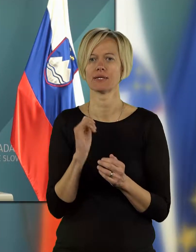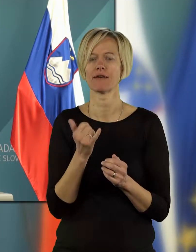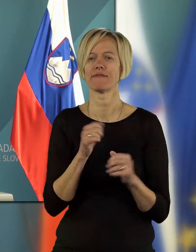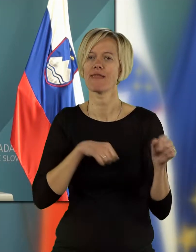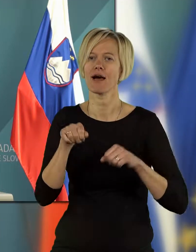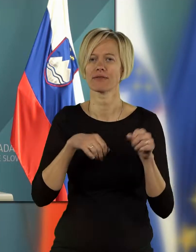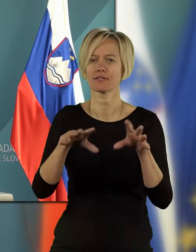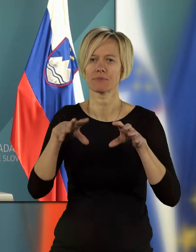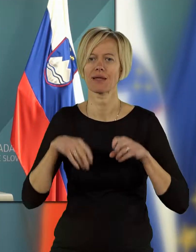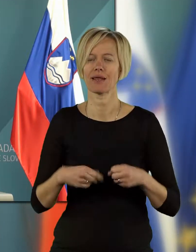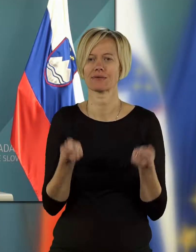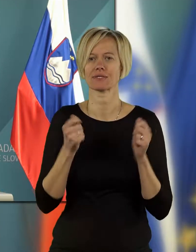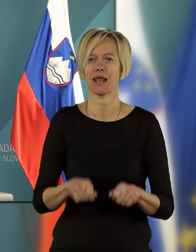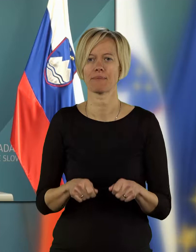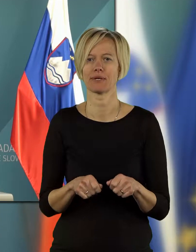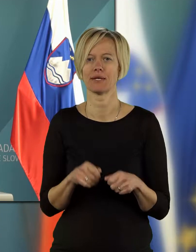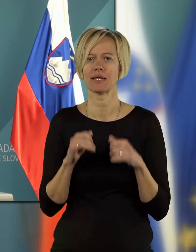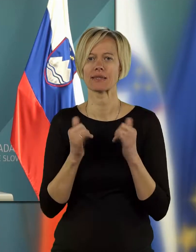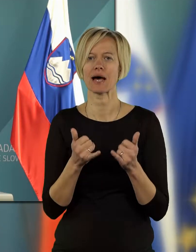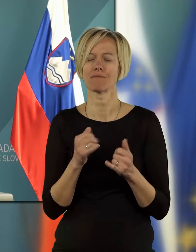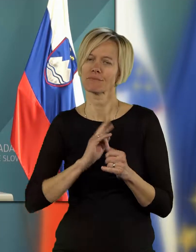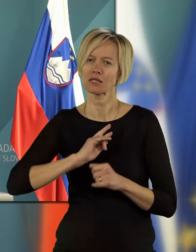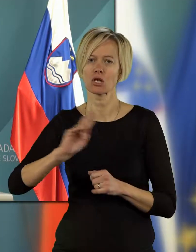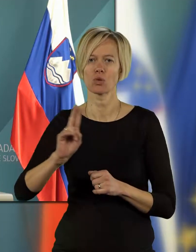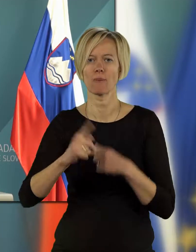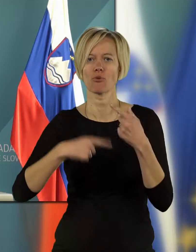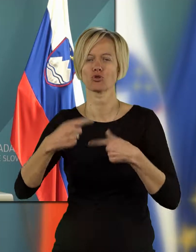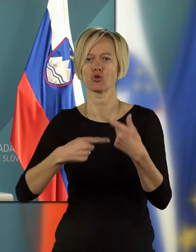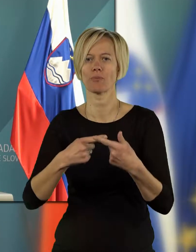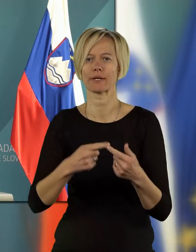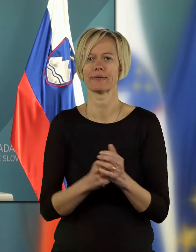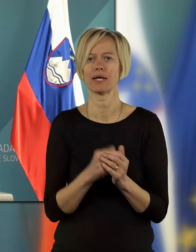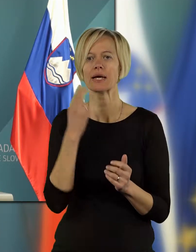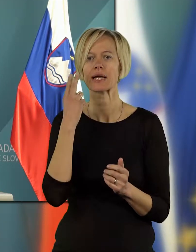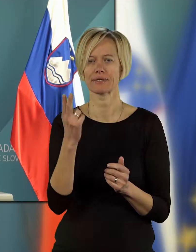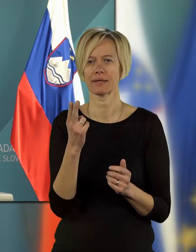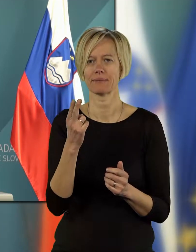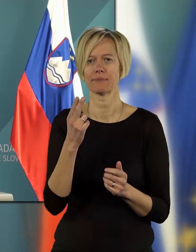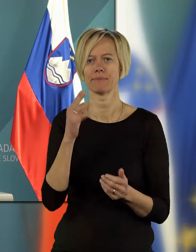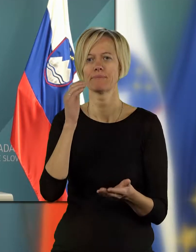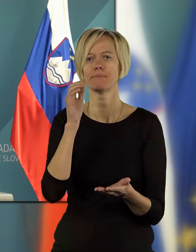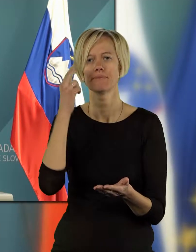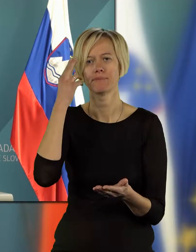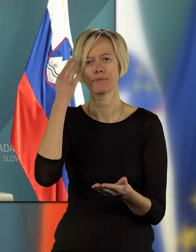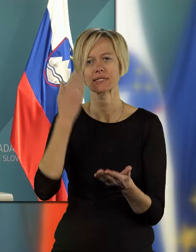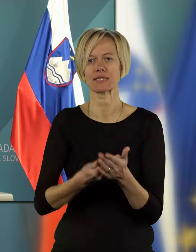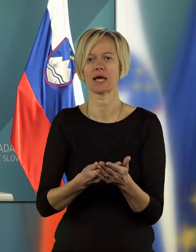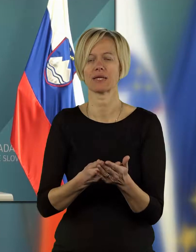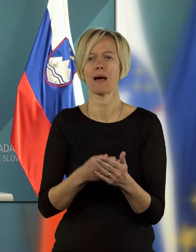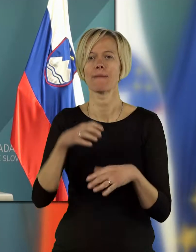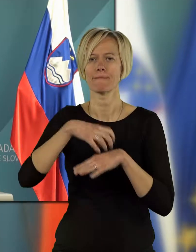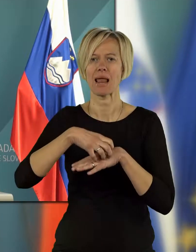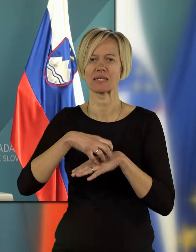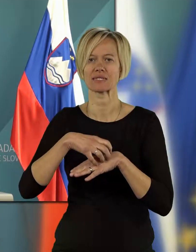da je vlada sprejela sklep, da se nadaljuje postopek glede priznanja Palestine